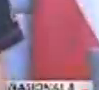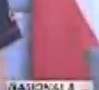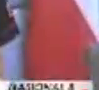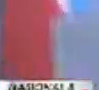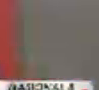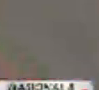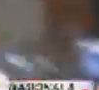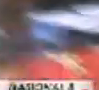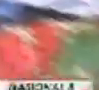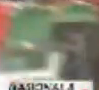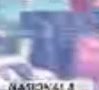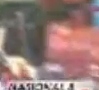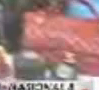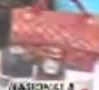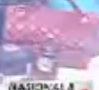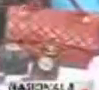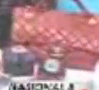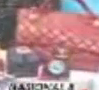sukar